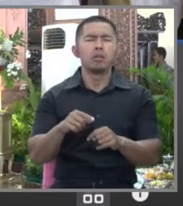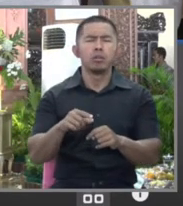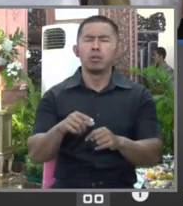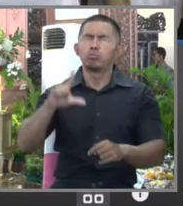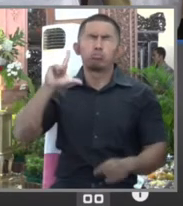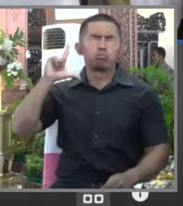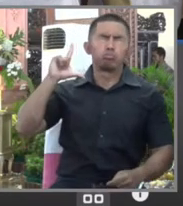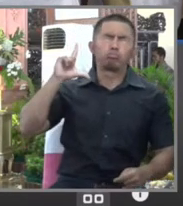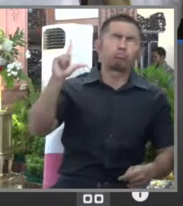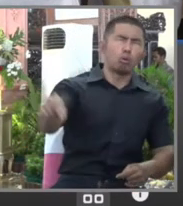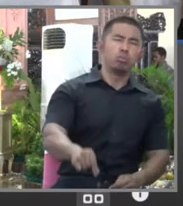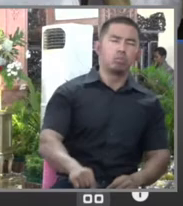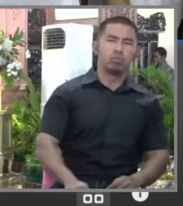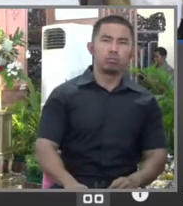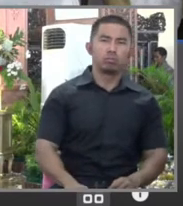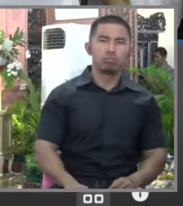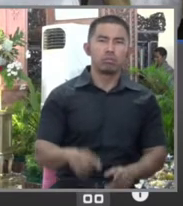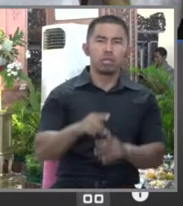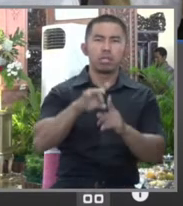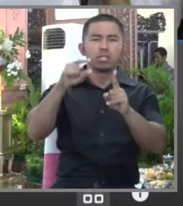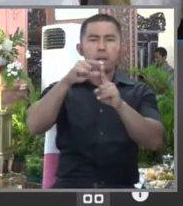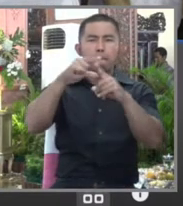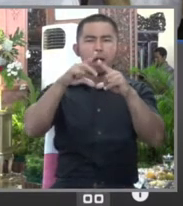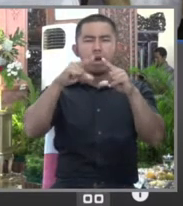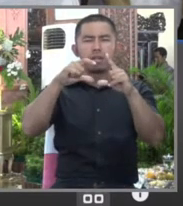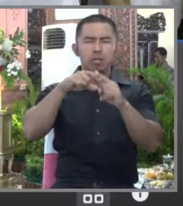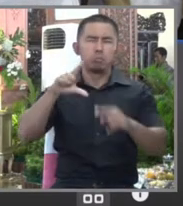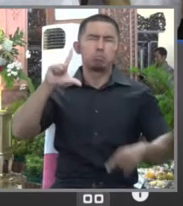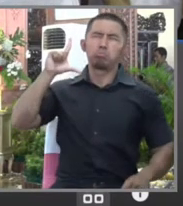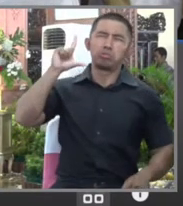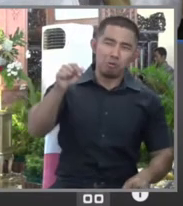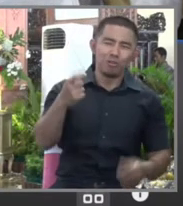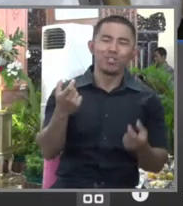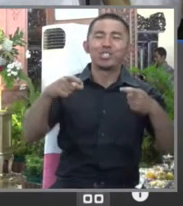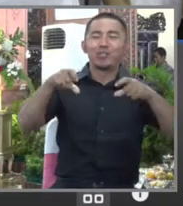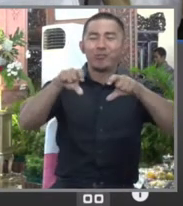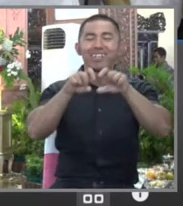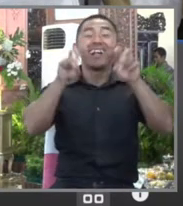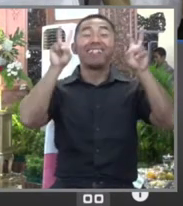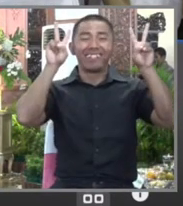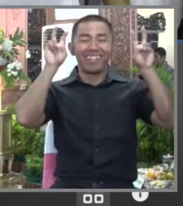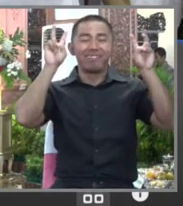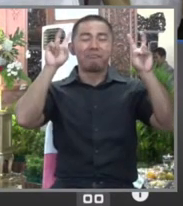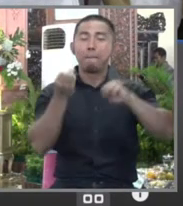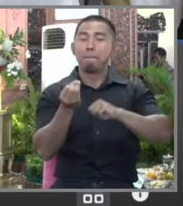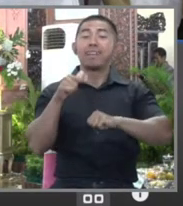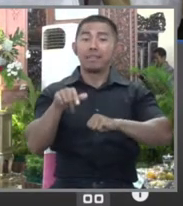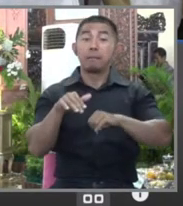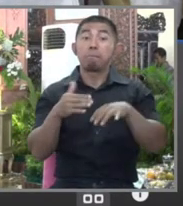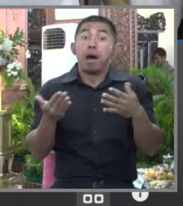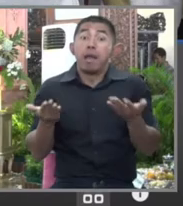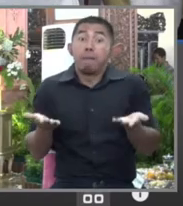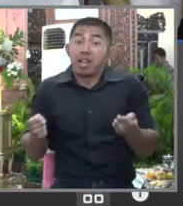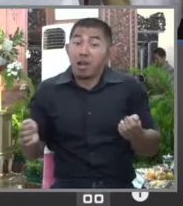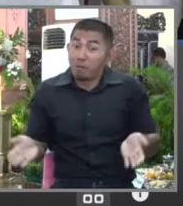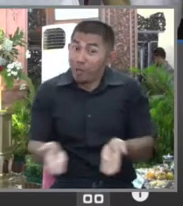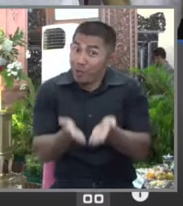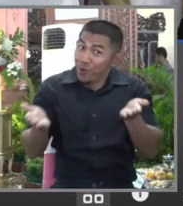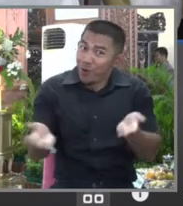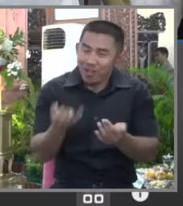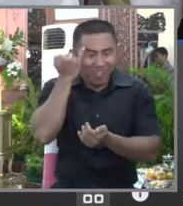Gubernur jadi sesuai dengan Tema kita pada pagi hari ini bahwa bagaimana kita mendorong inovasi